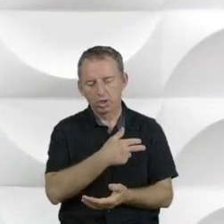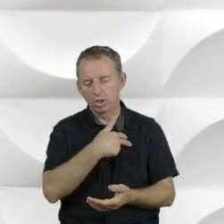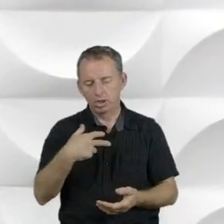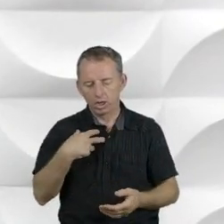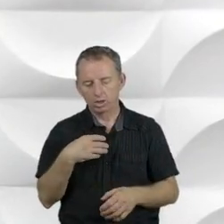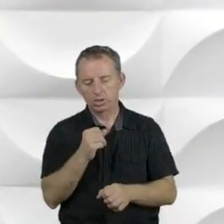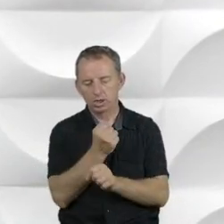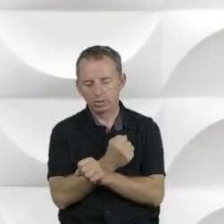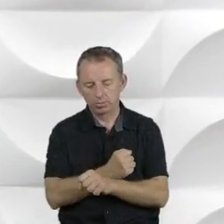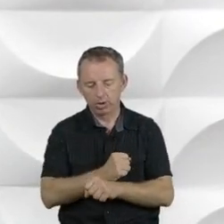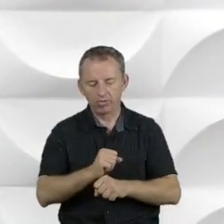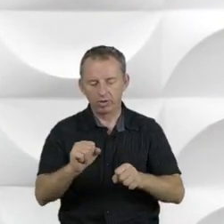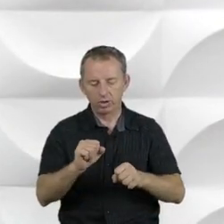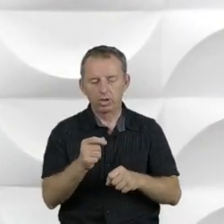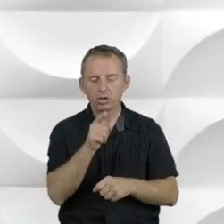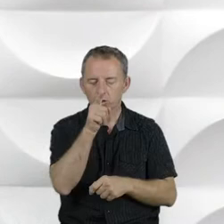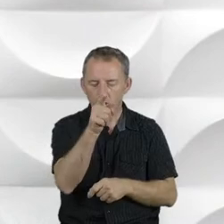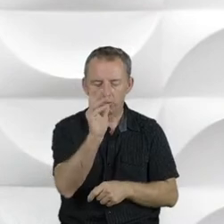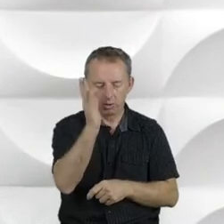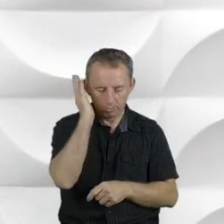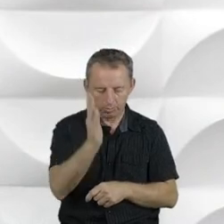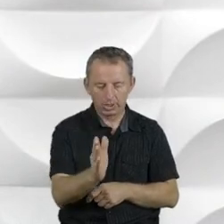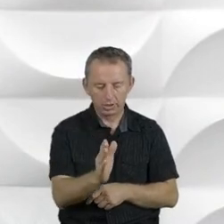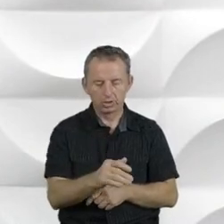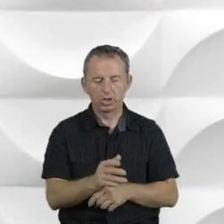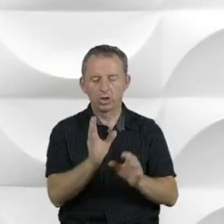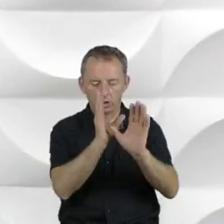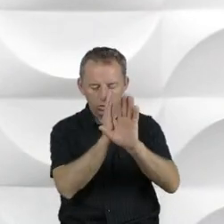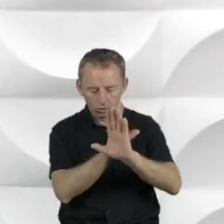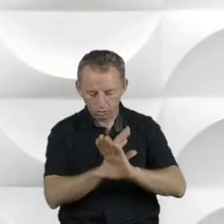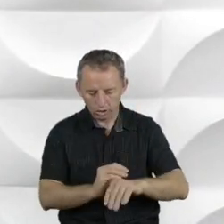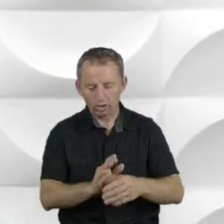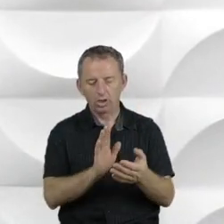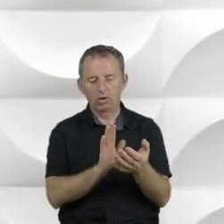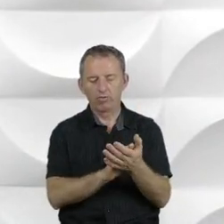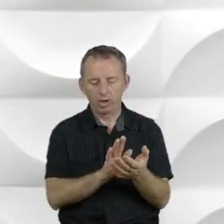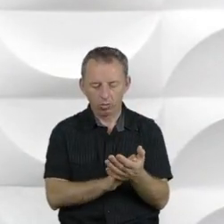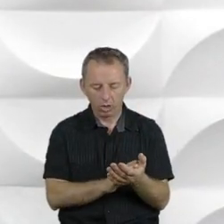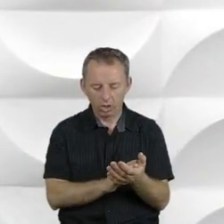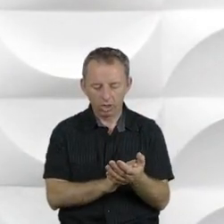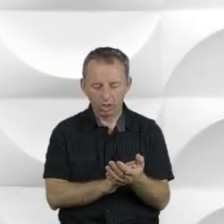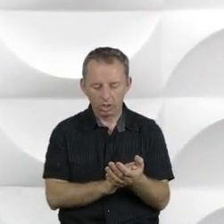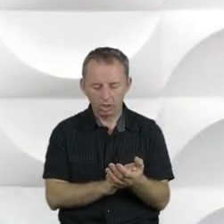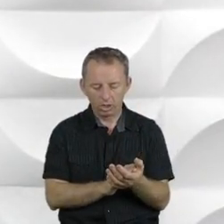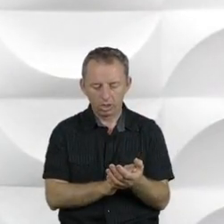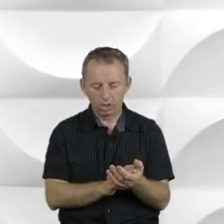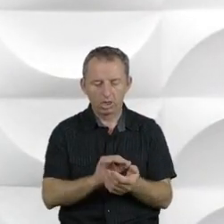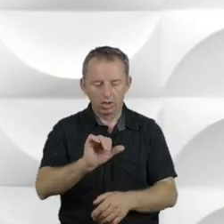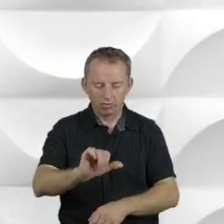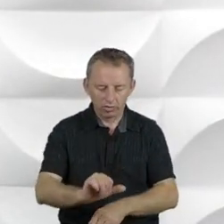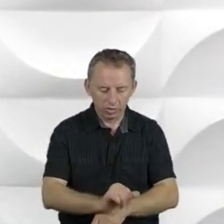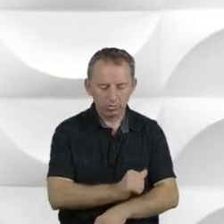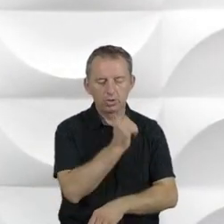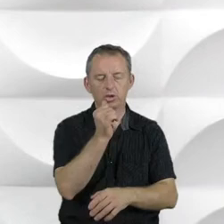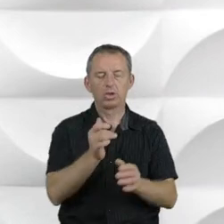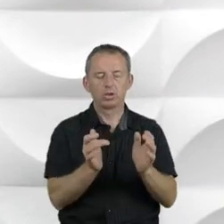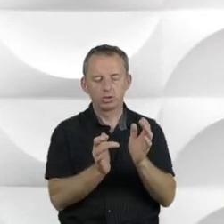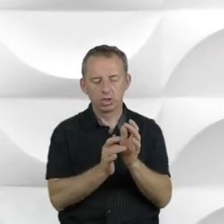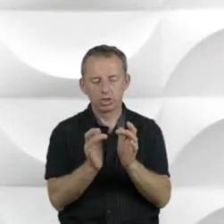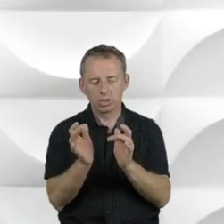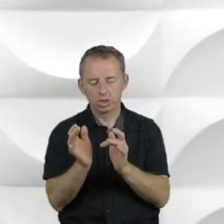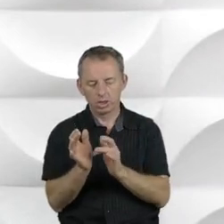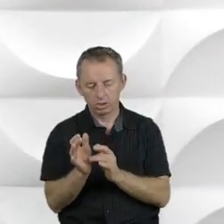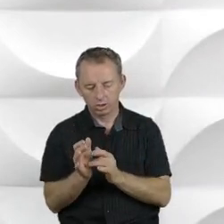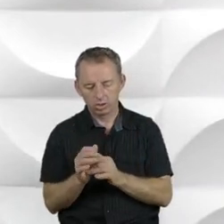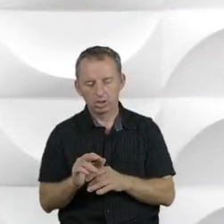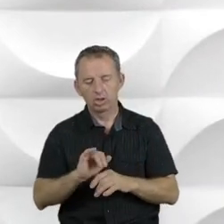zbawienie. Niech Tobie będzie cześć, chwała w imieniu Jezusa Chrystusa.